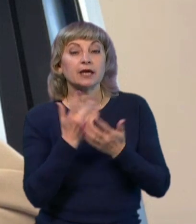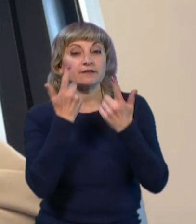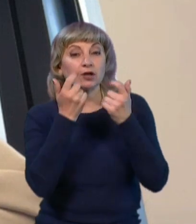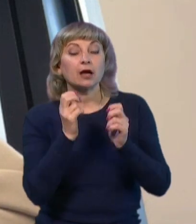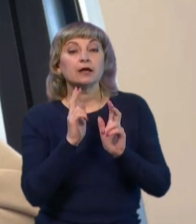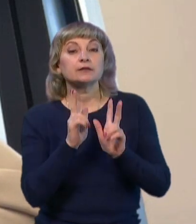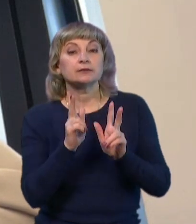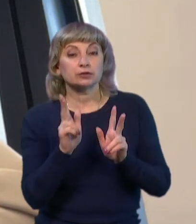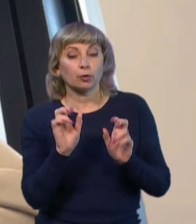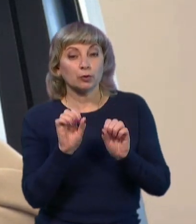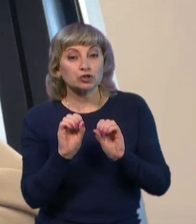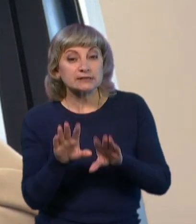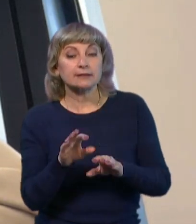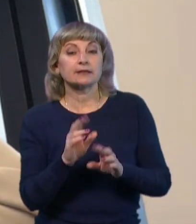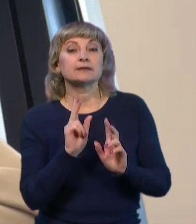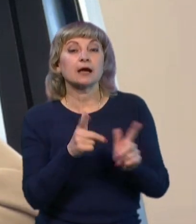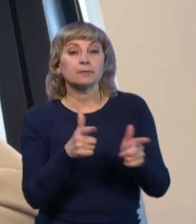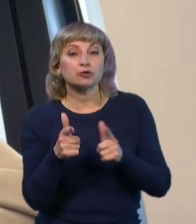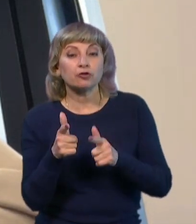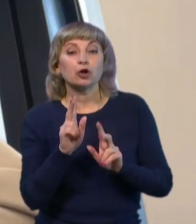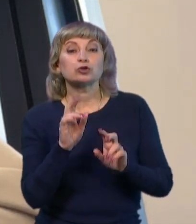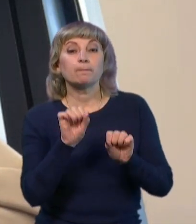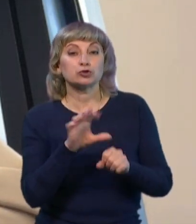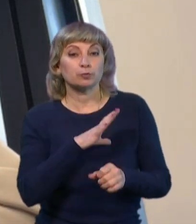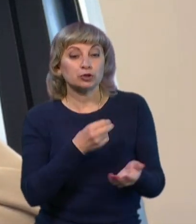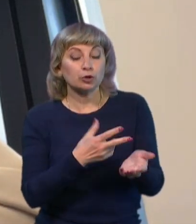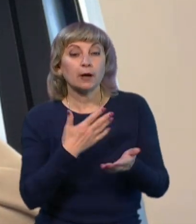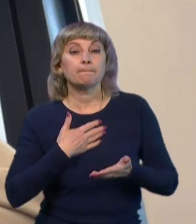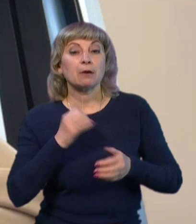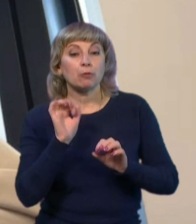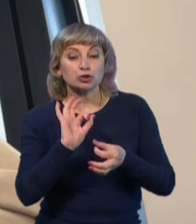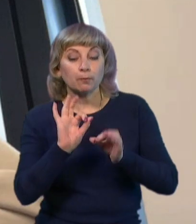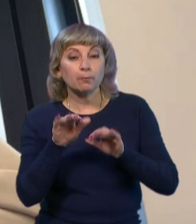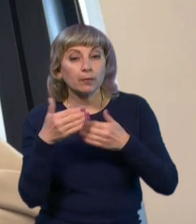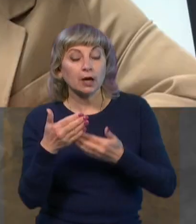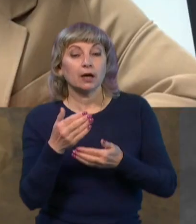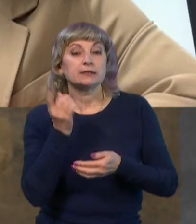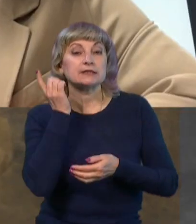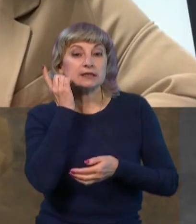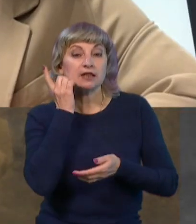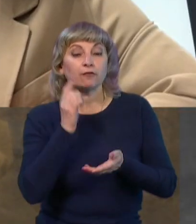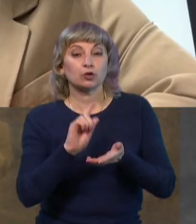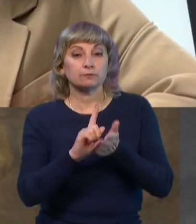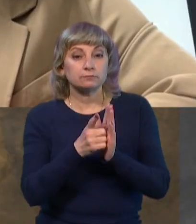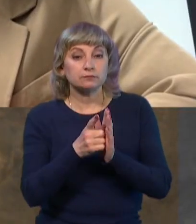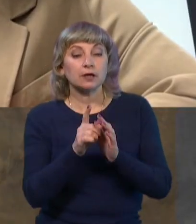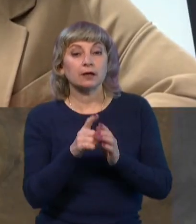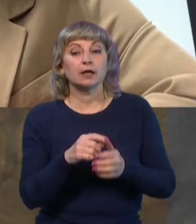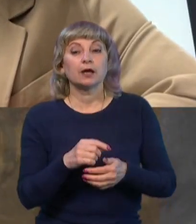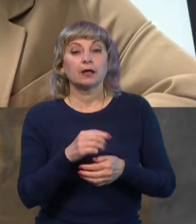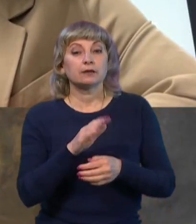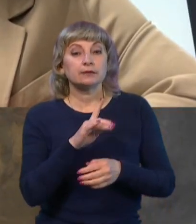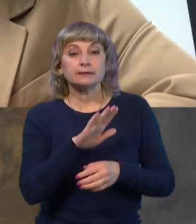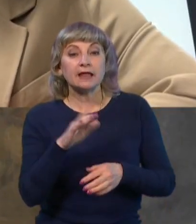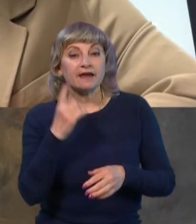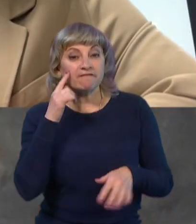підготуватися, хто може бути донором. Ми і можемо проконсультувати за телефоном гарячої лінії, тому не